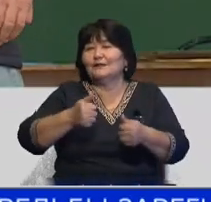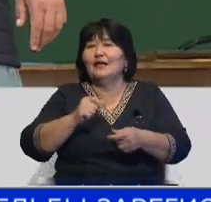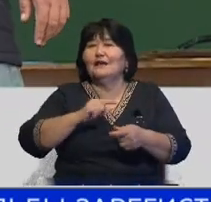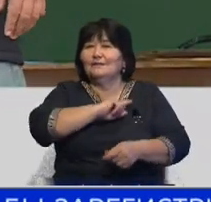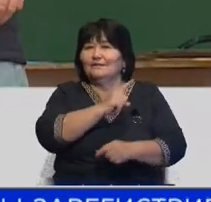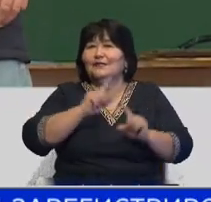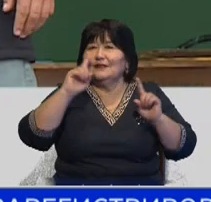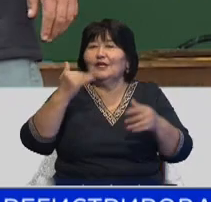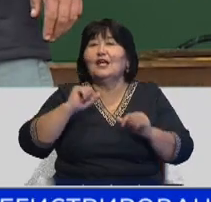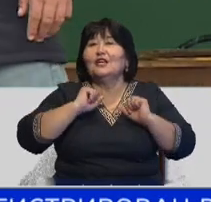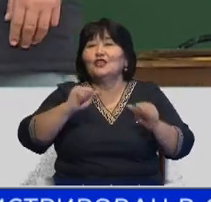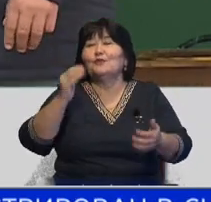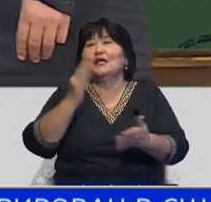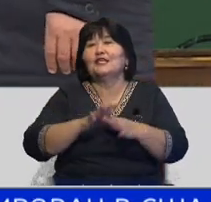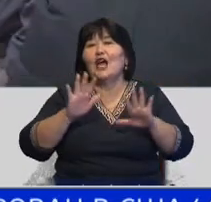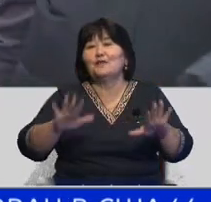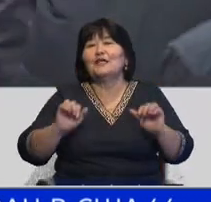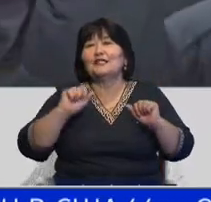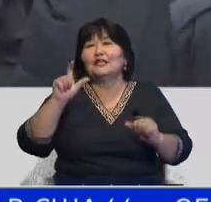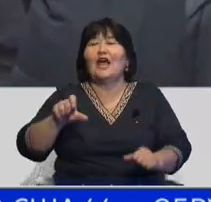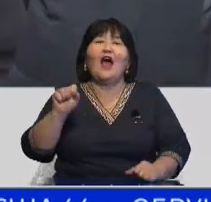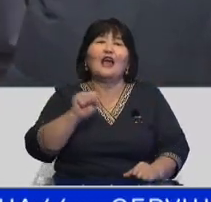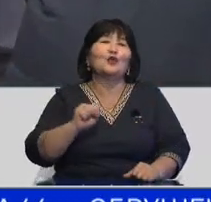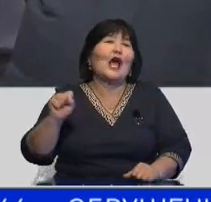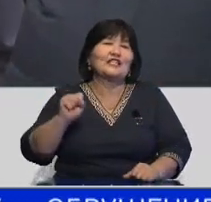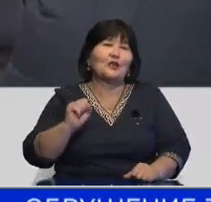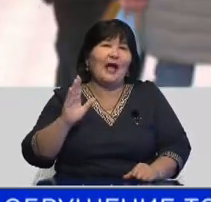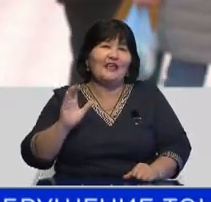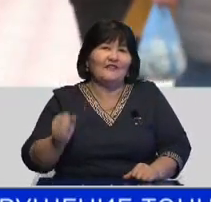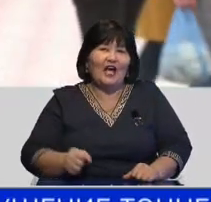звание сильнейшей. Чемпионкой стала местная спортсменка Айнура Асхарбаева.